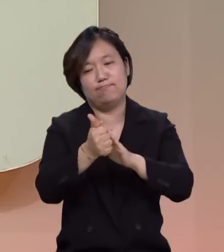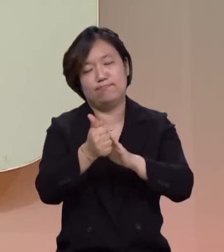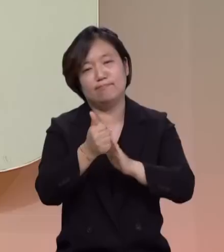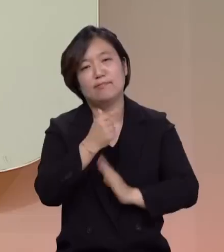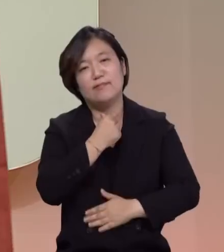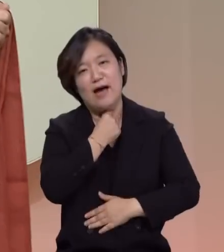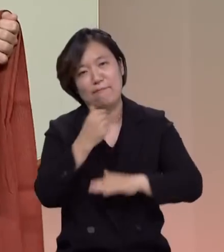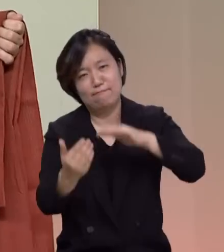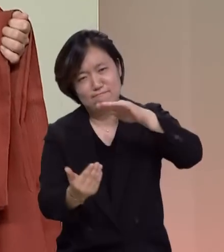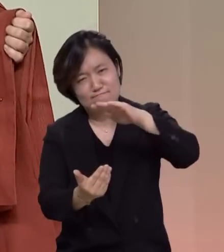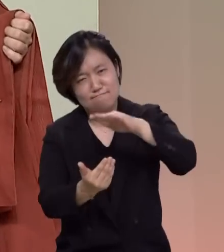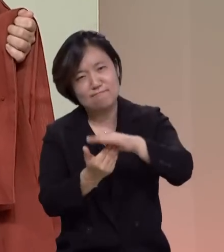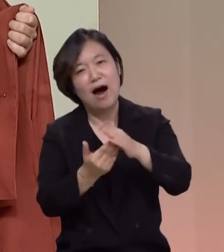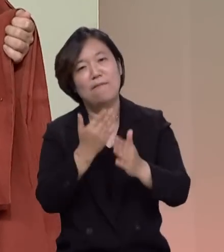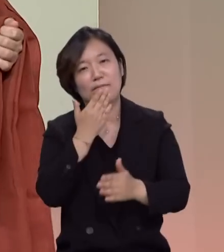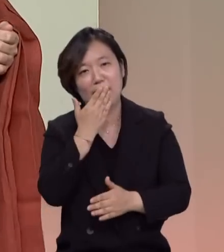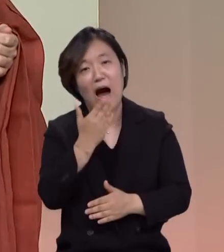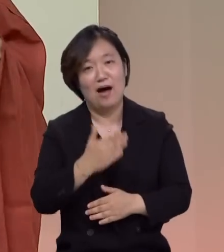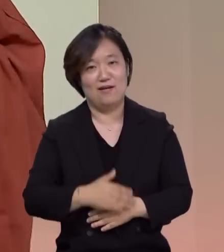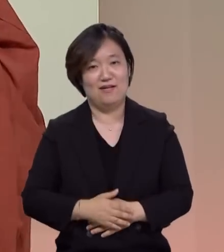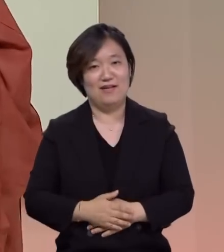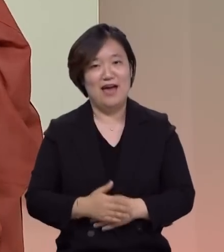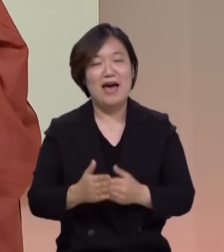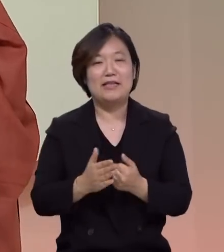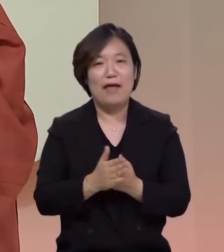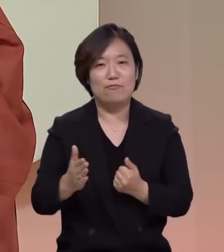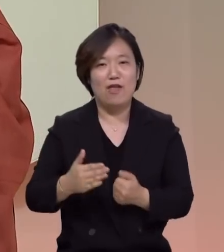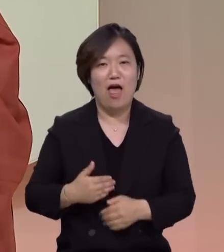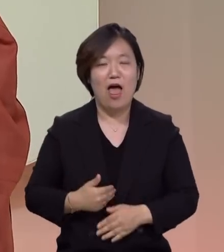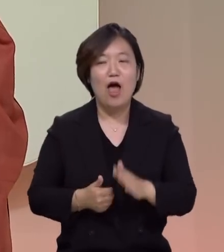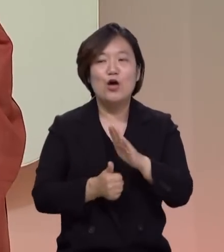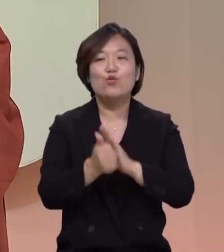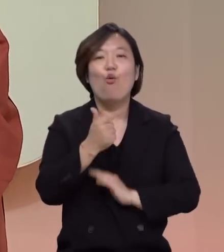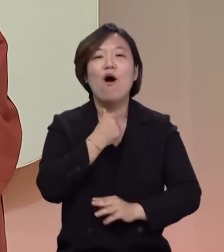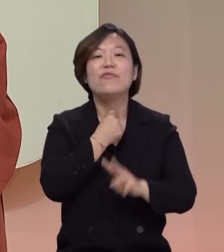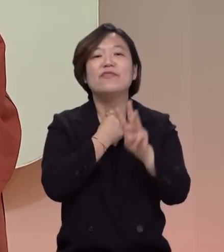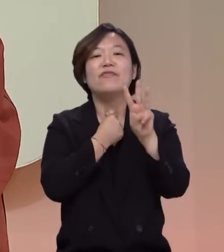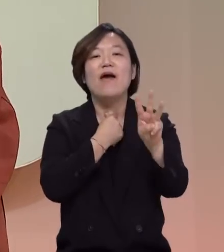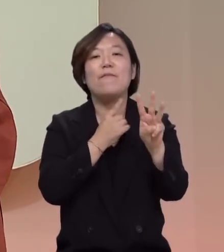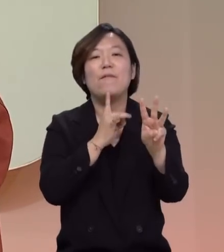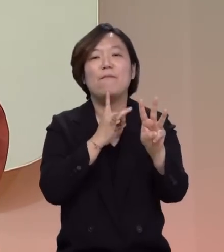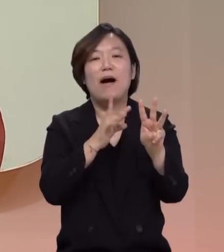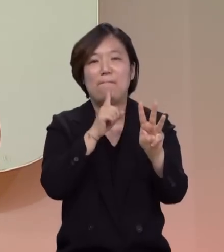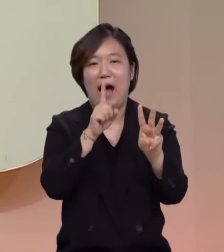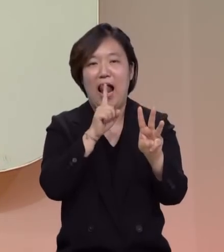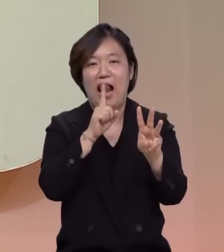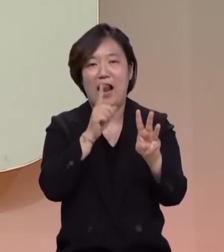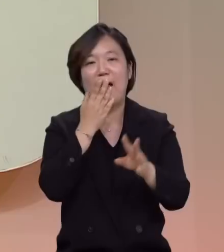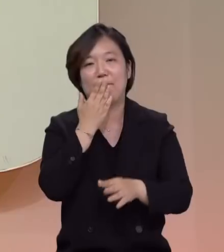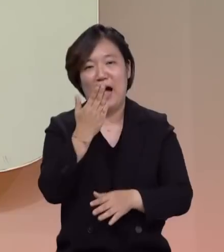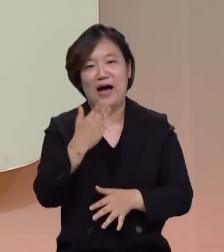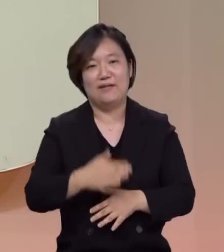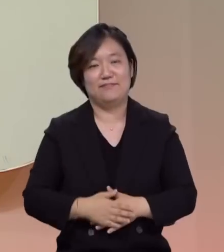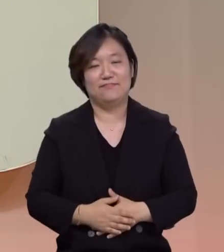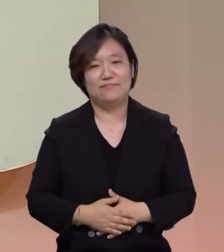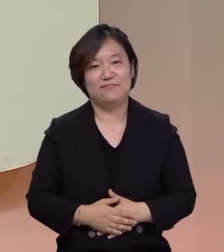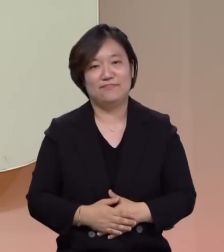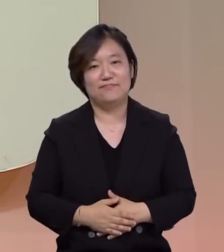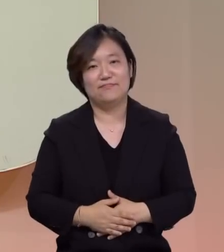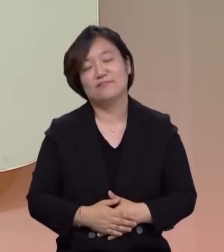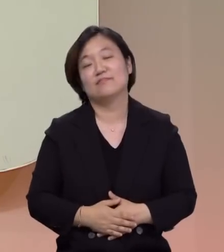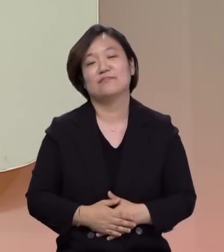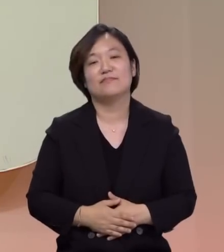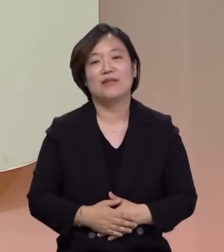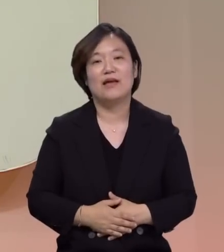그러니까 주머니를 열고 소원을 딱 세 번만 얘기할 수 있다는 거예요 그러면서 노스님이